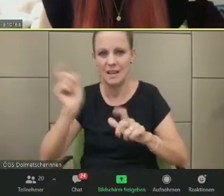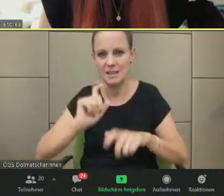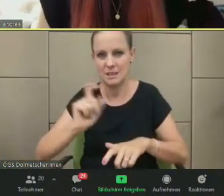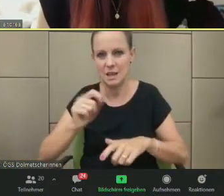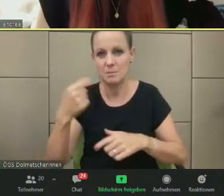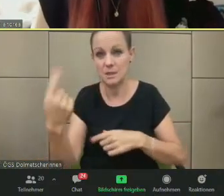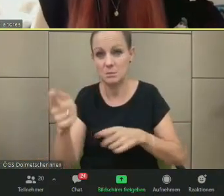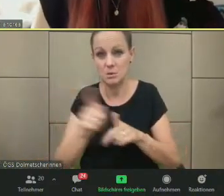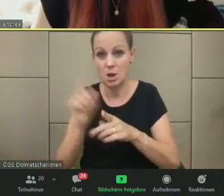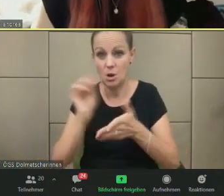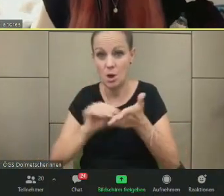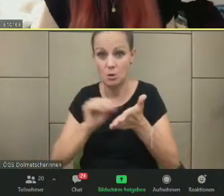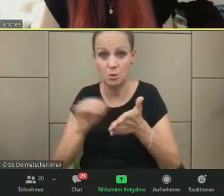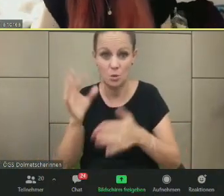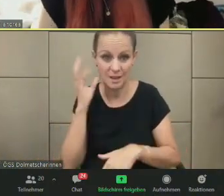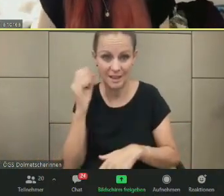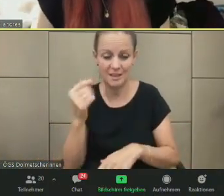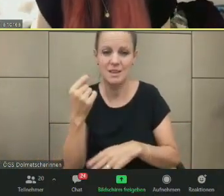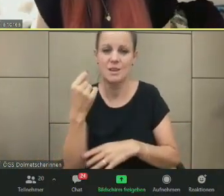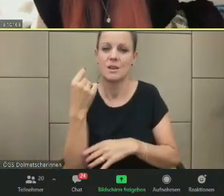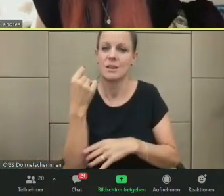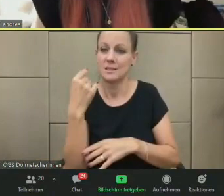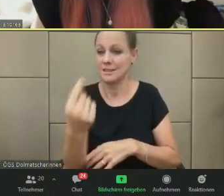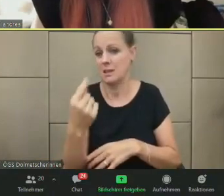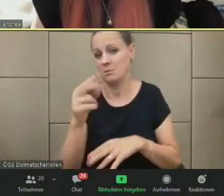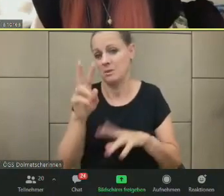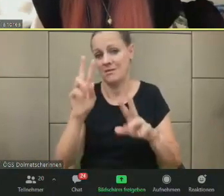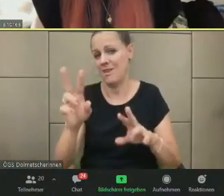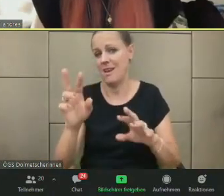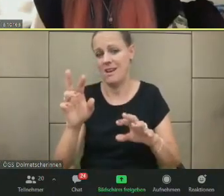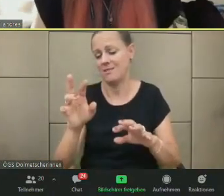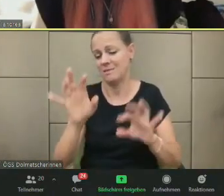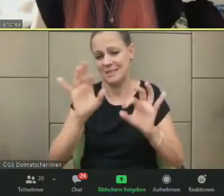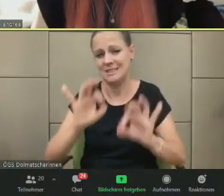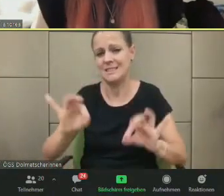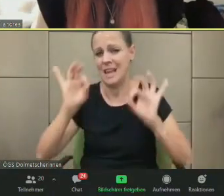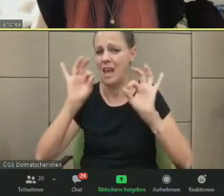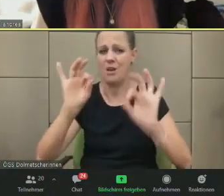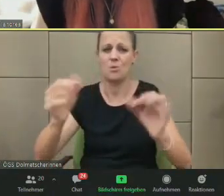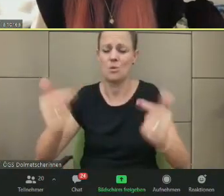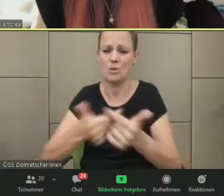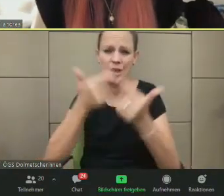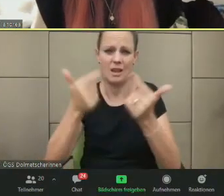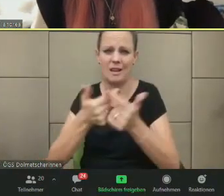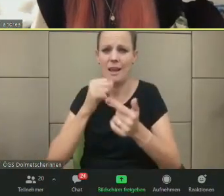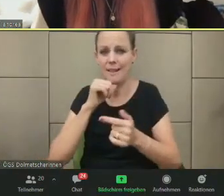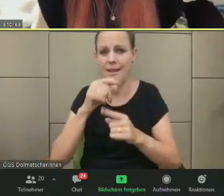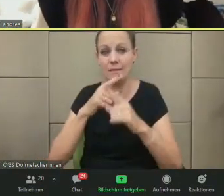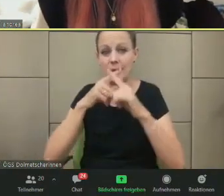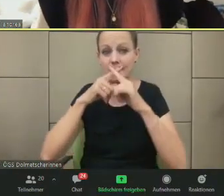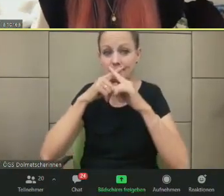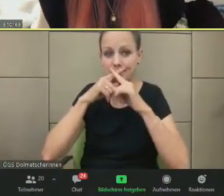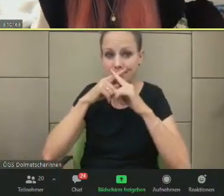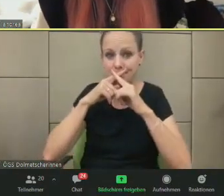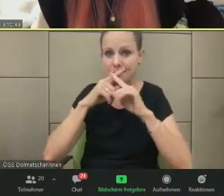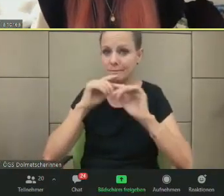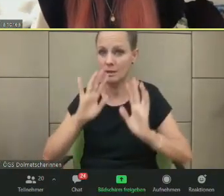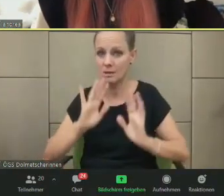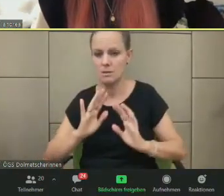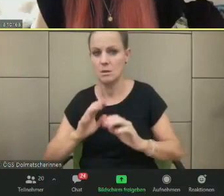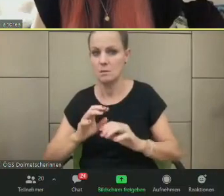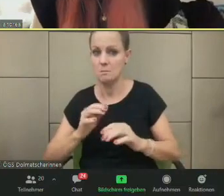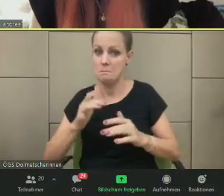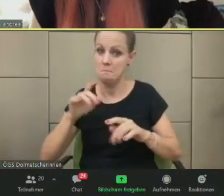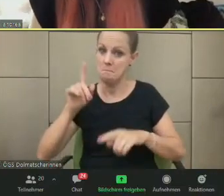Beispiel. Und die bringt die Dinge sehr gut auf den Punkt, die nimmt sich kein Blatt vor den Mund, die zögert auch nicht manchmal vielleicht ein